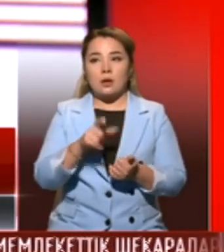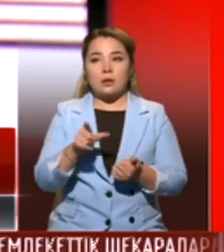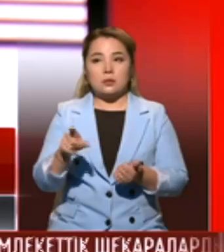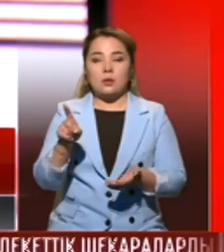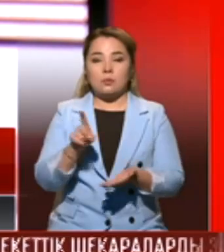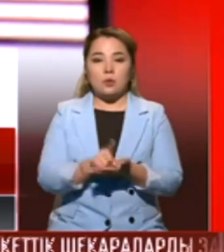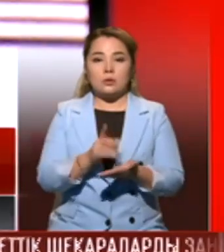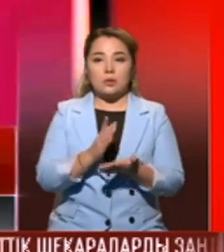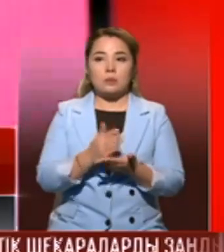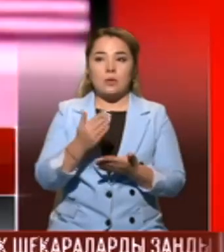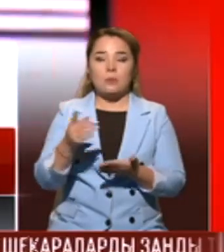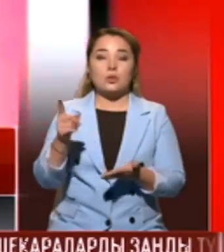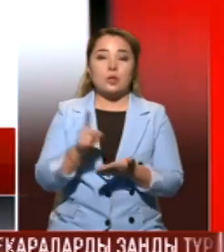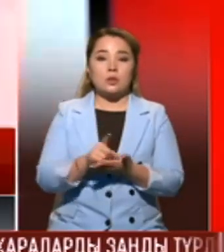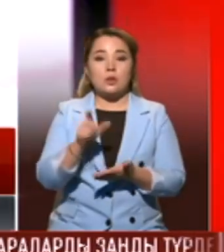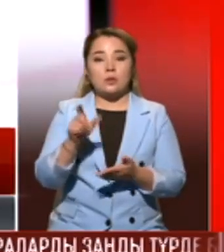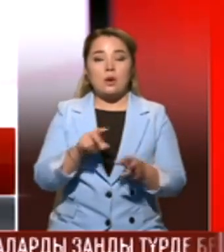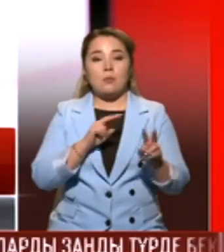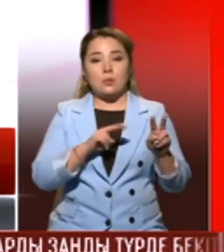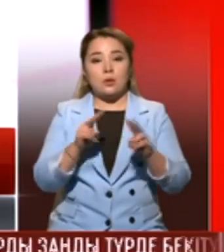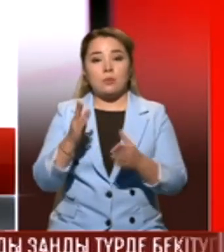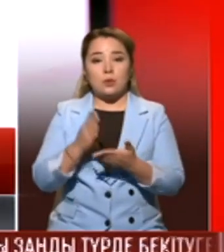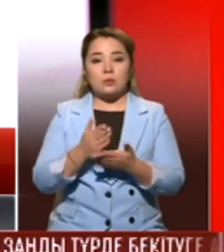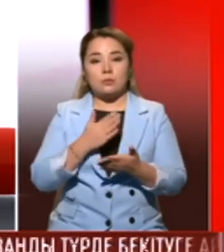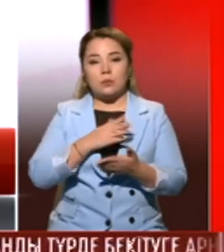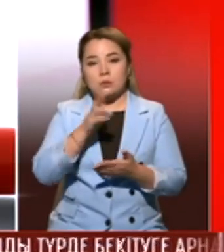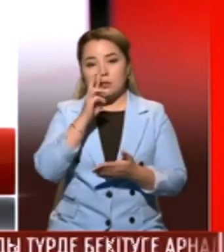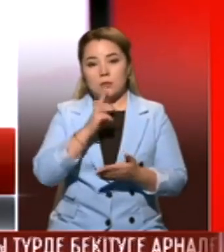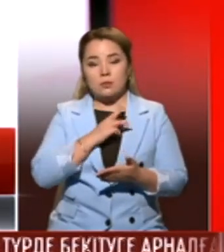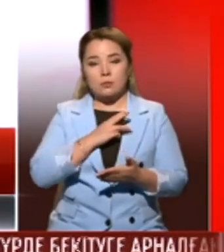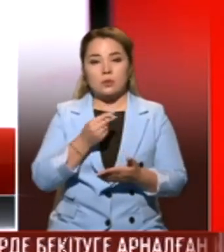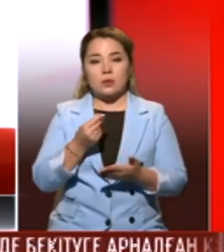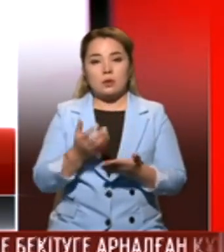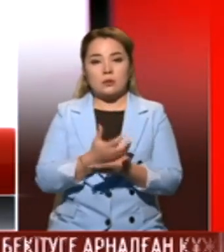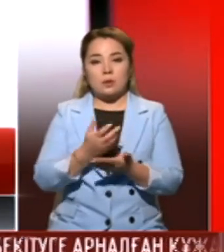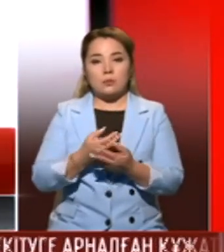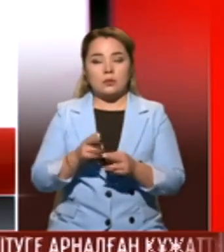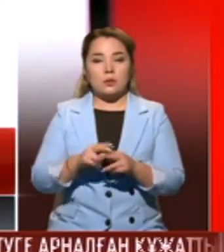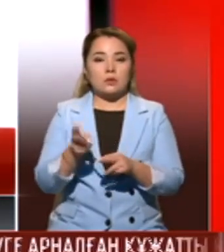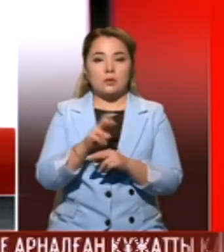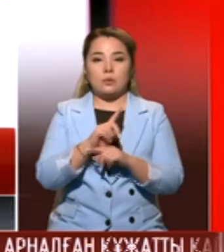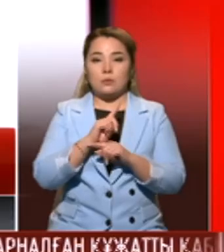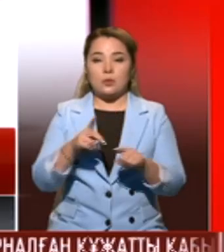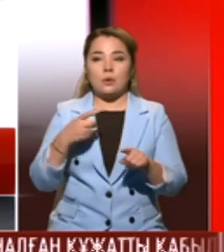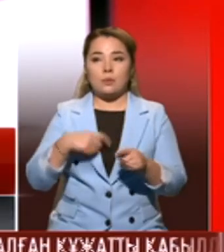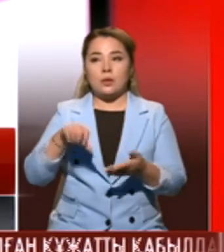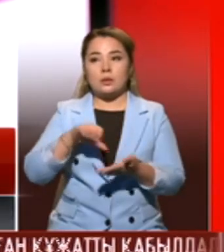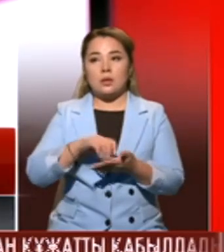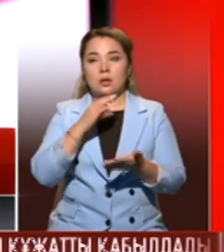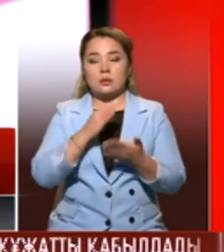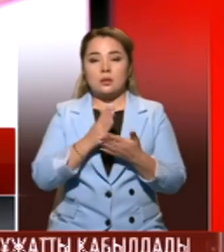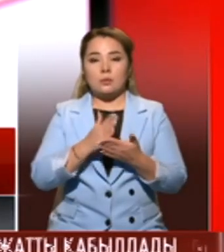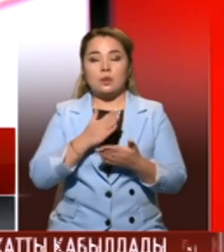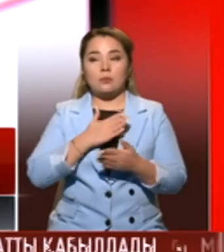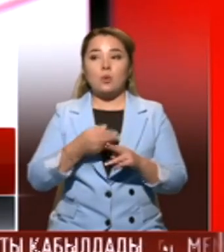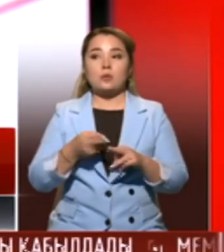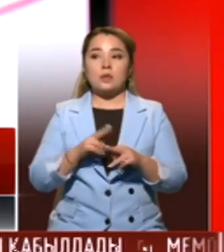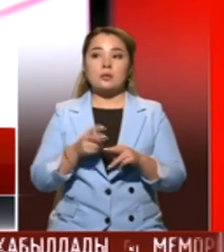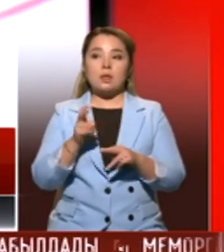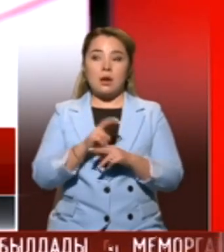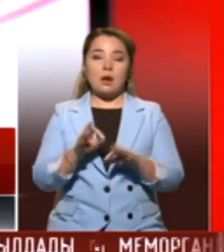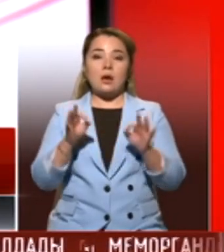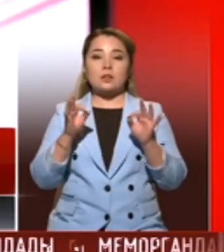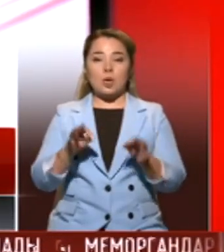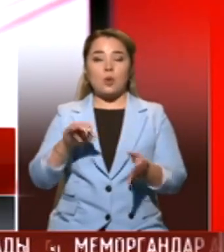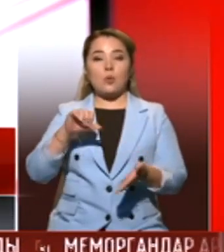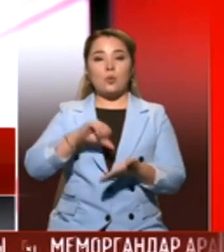да, ол міндетті түрде сен бақылаушы болсаң, сен маған ақша төлесің, мен пұл табамын деп бармайсың. Өзіме қатысты айтатын болсам, мен ол жерге әділ